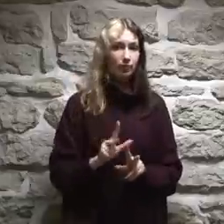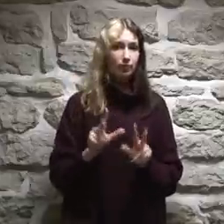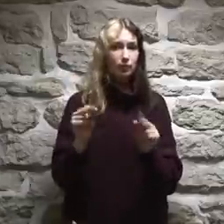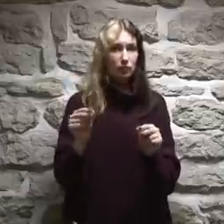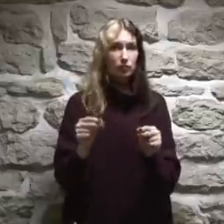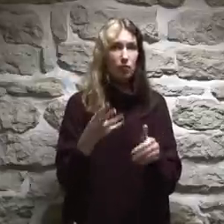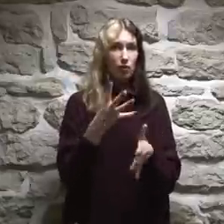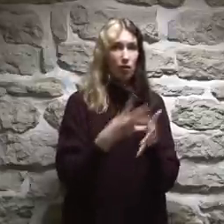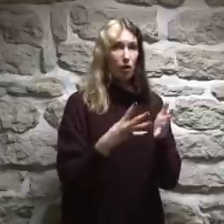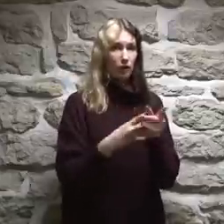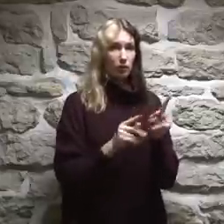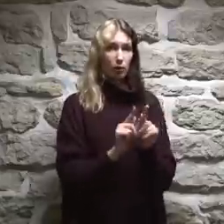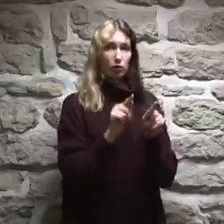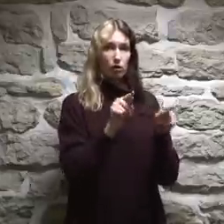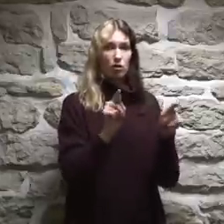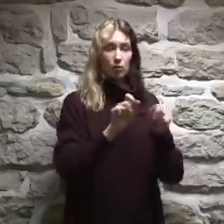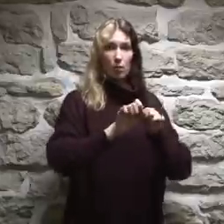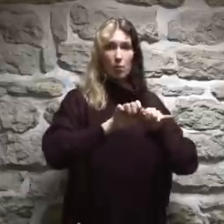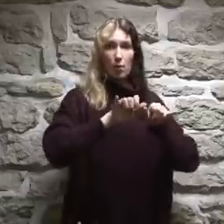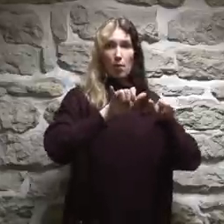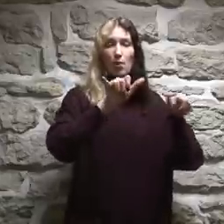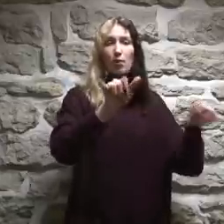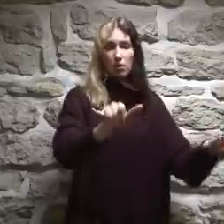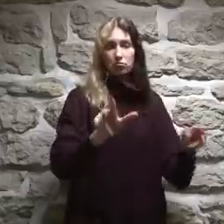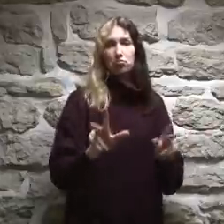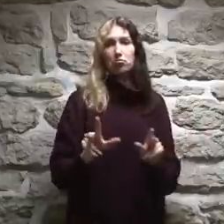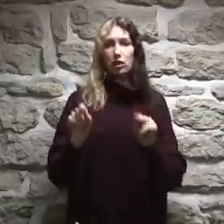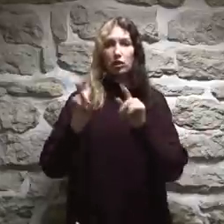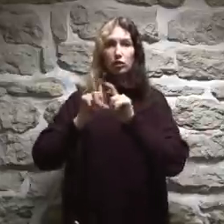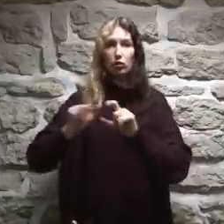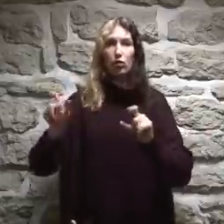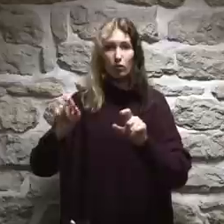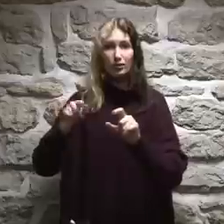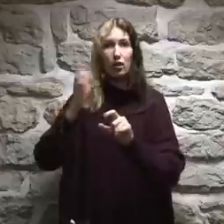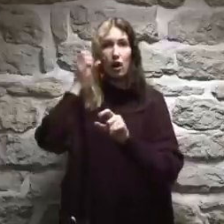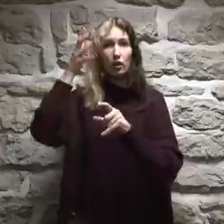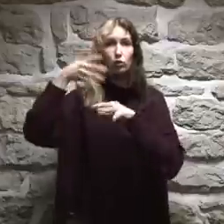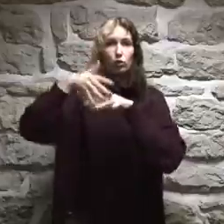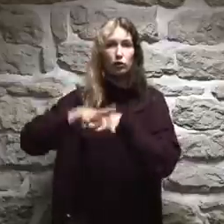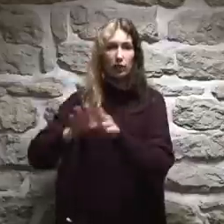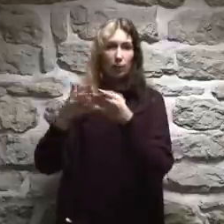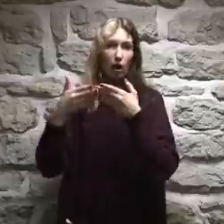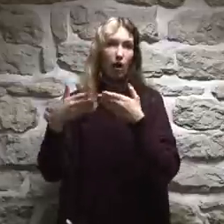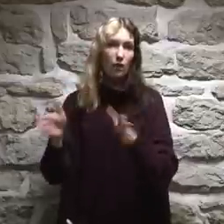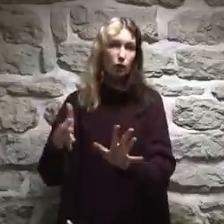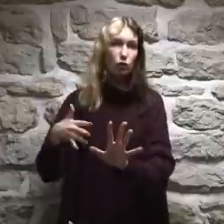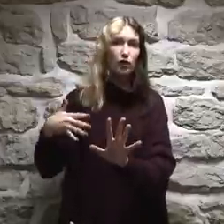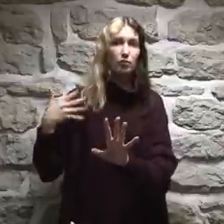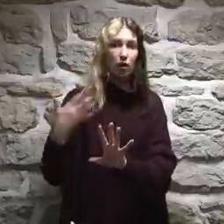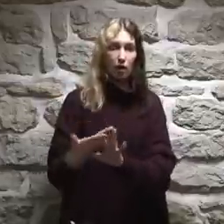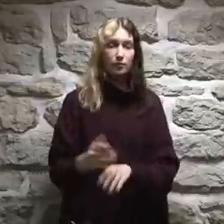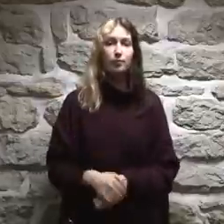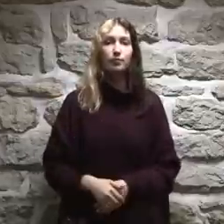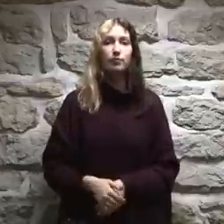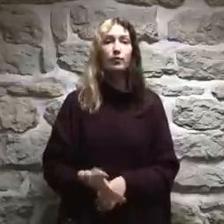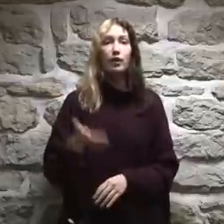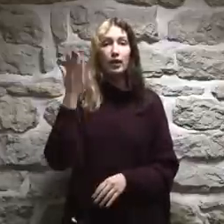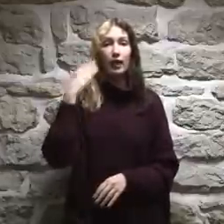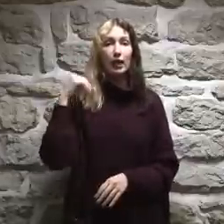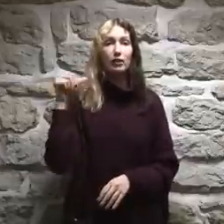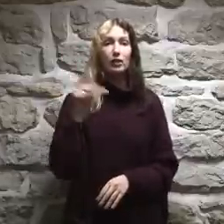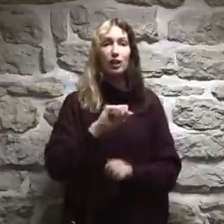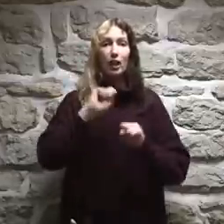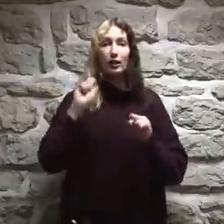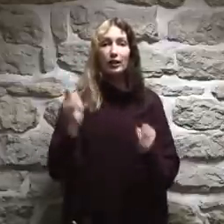seda kõrget nakatumise fooni, oleme me suutnud hoida haridussüsteemi avatuna. Eelmise nädala